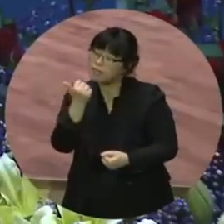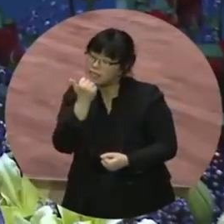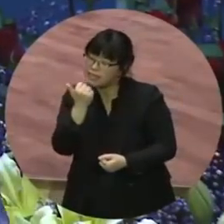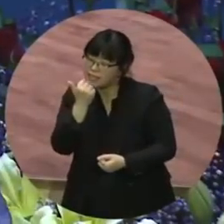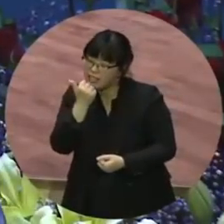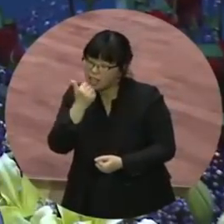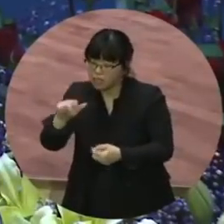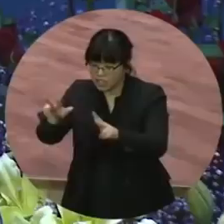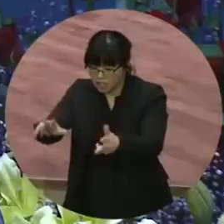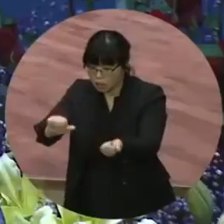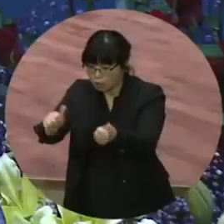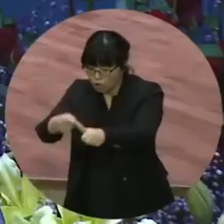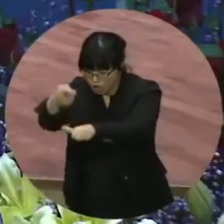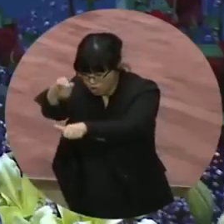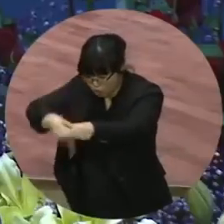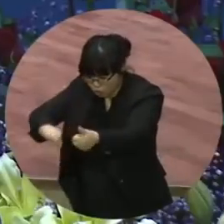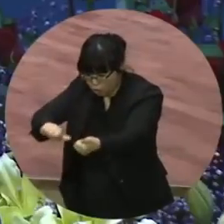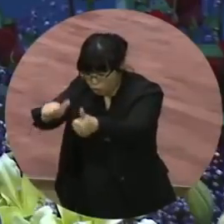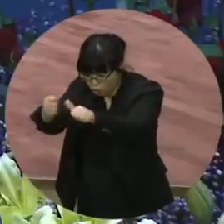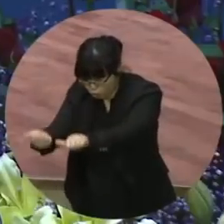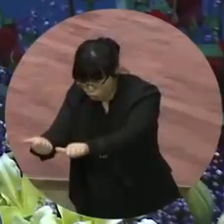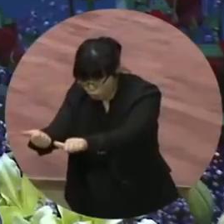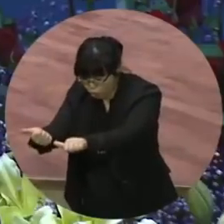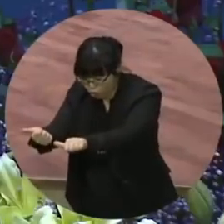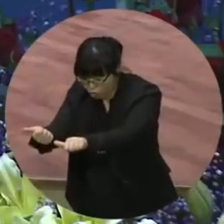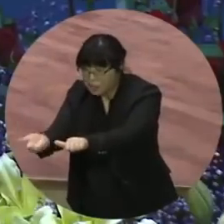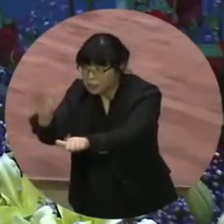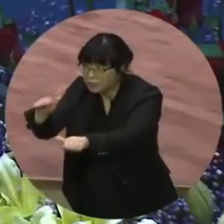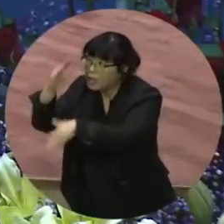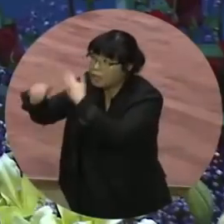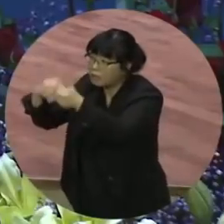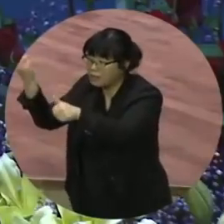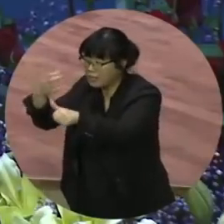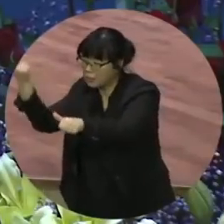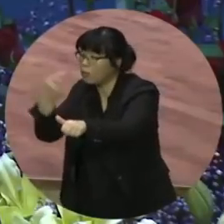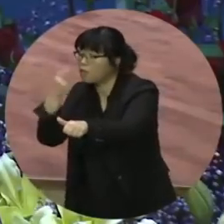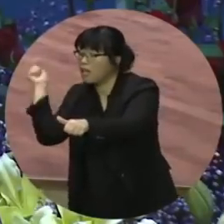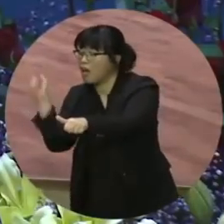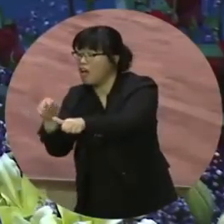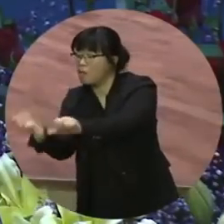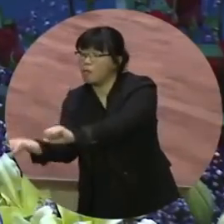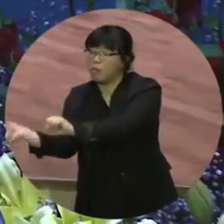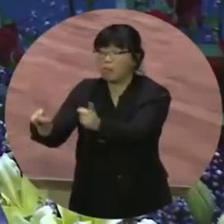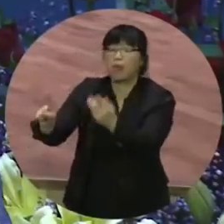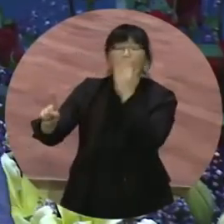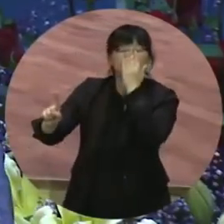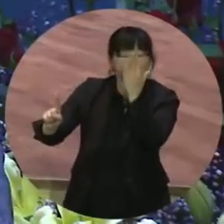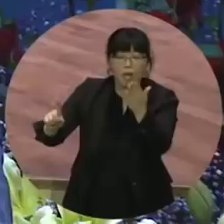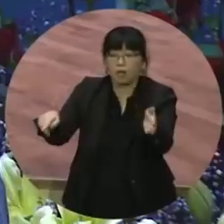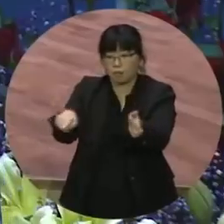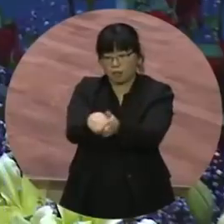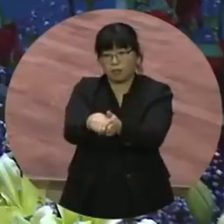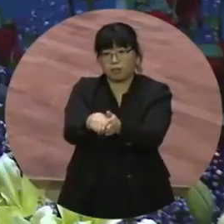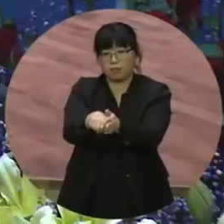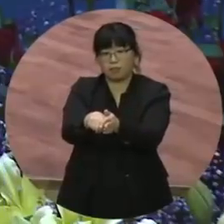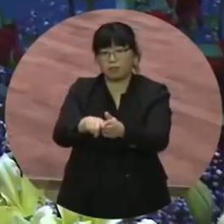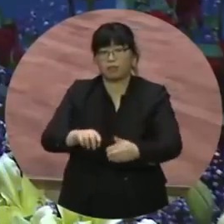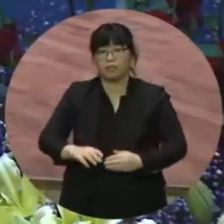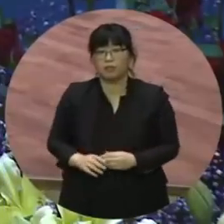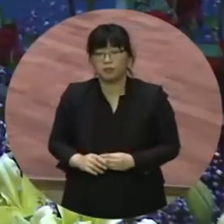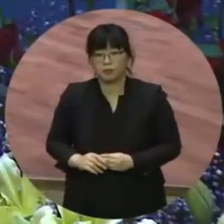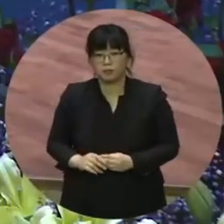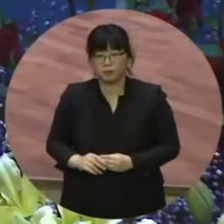건요. 내 생각이나 이성으로 믿는 게 아니에요. 믿음이라는 것은요.